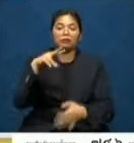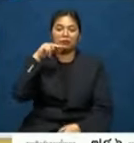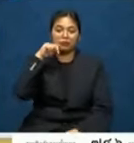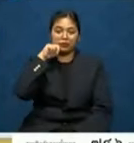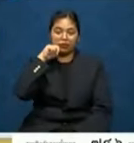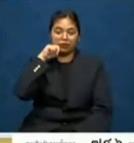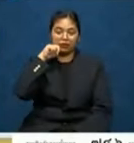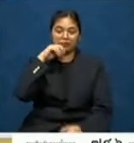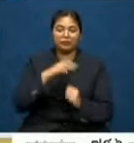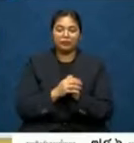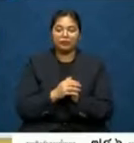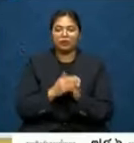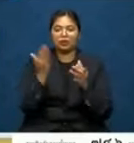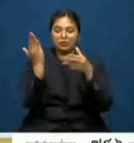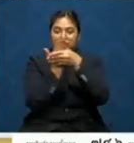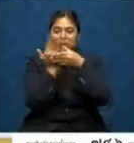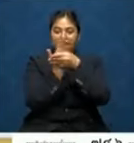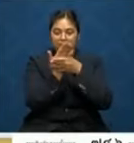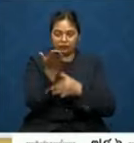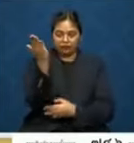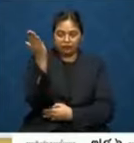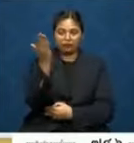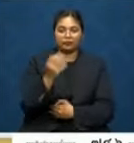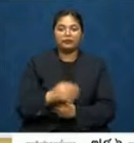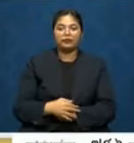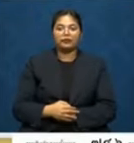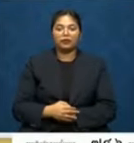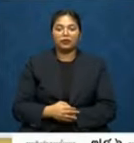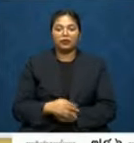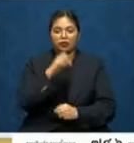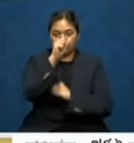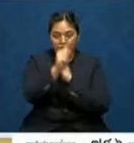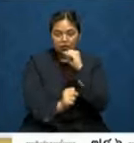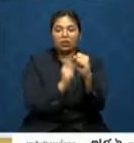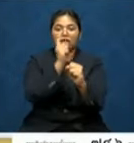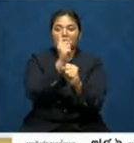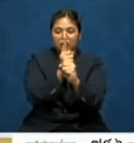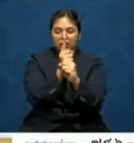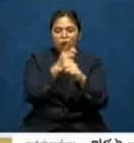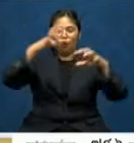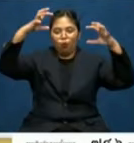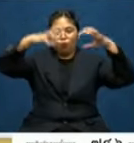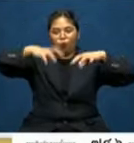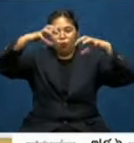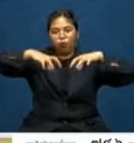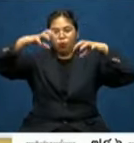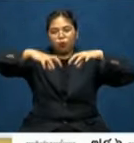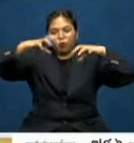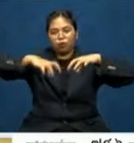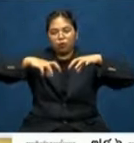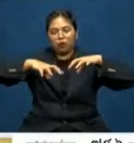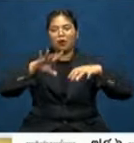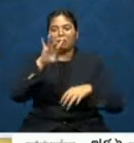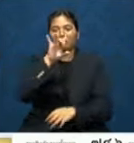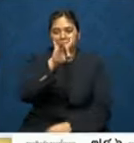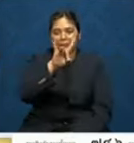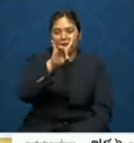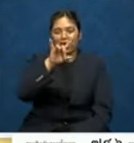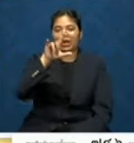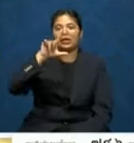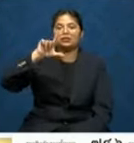ขอสไลด์ด้วยครับในปีหนึ่งนะครับผลจะตกมาประมาณ 8แสนล้าน